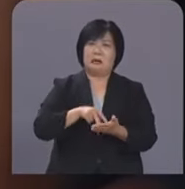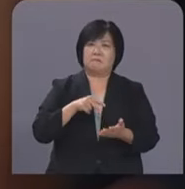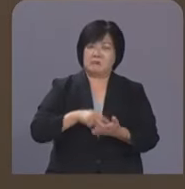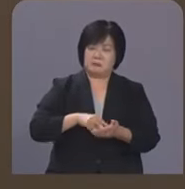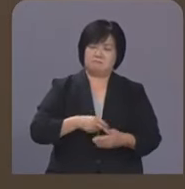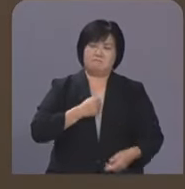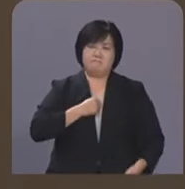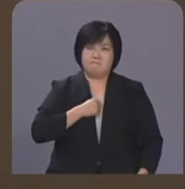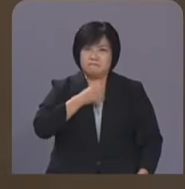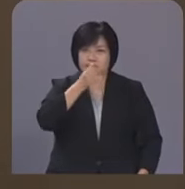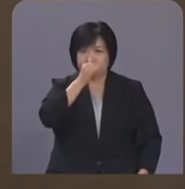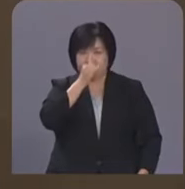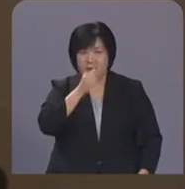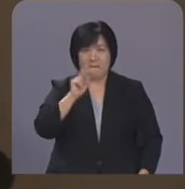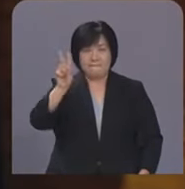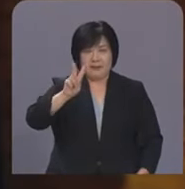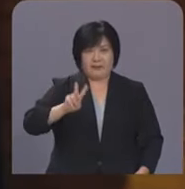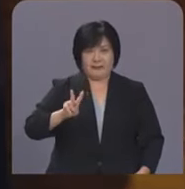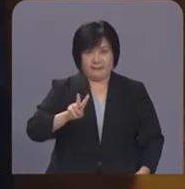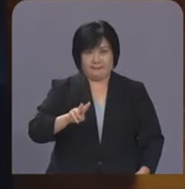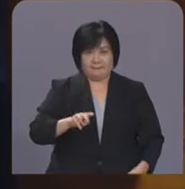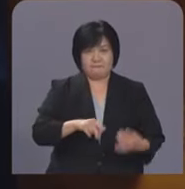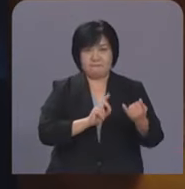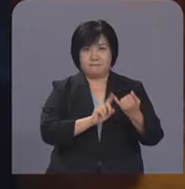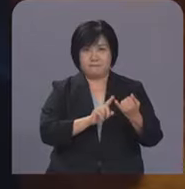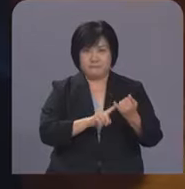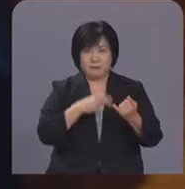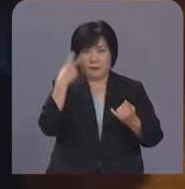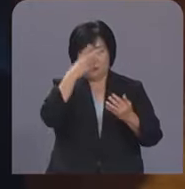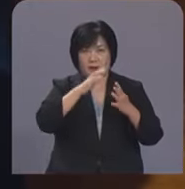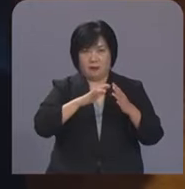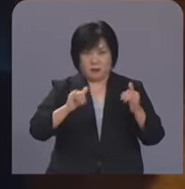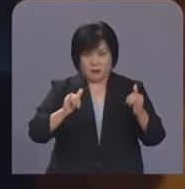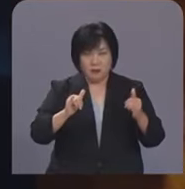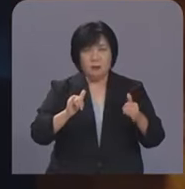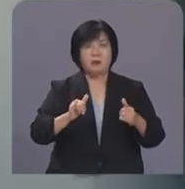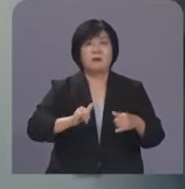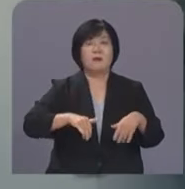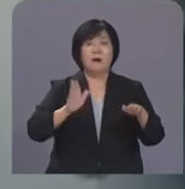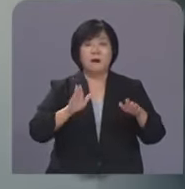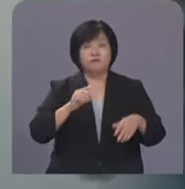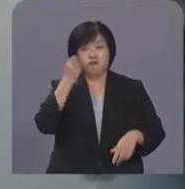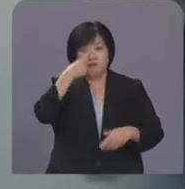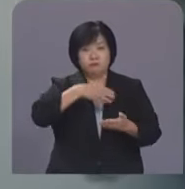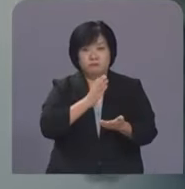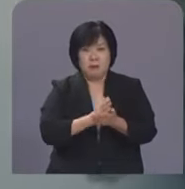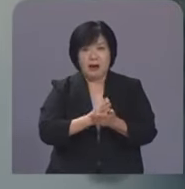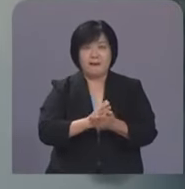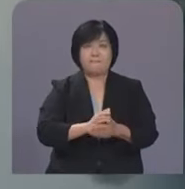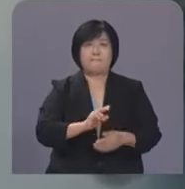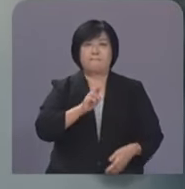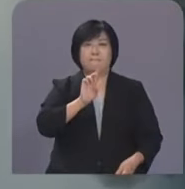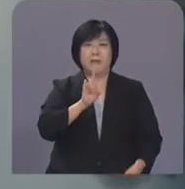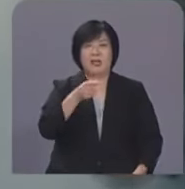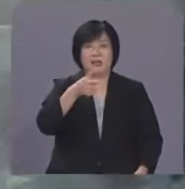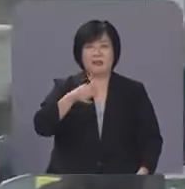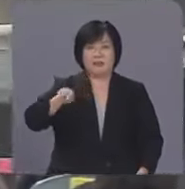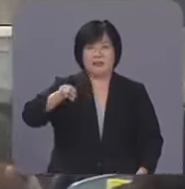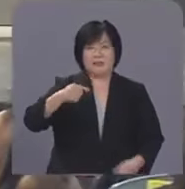출신 두옹 디에린 감독의 첫 장편 영화 동크라이 버터플라이는 올해 베니스 영화제에